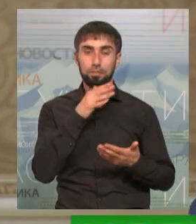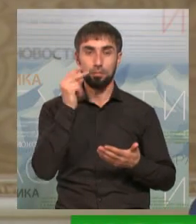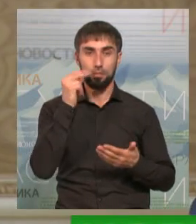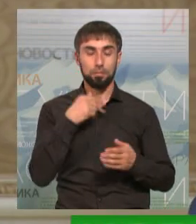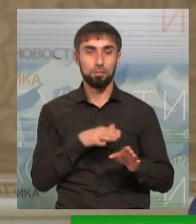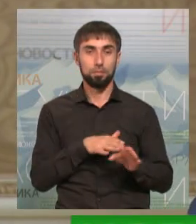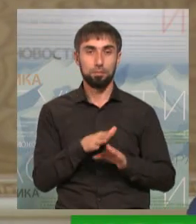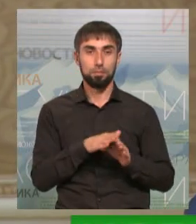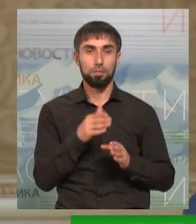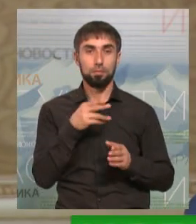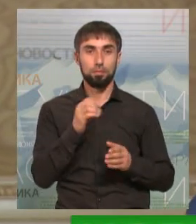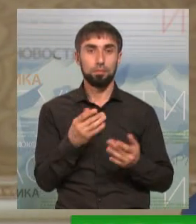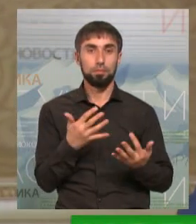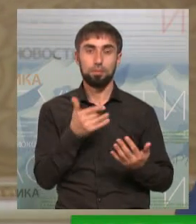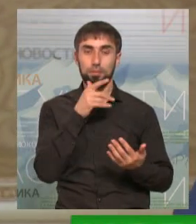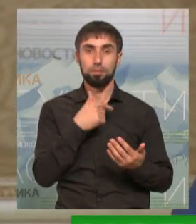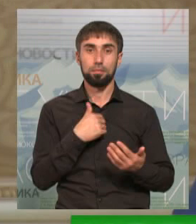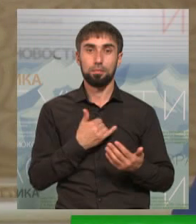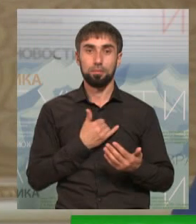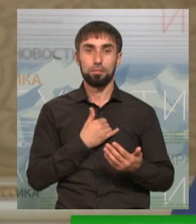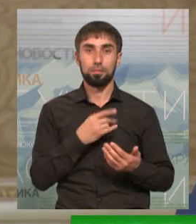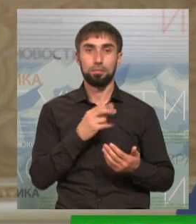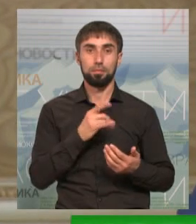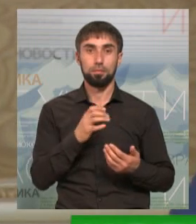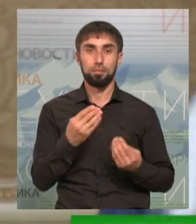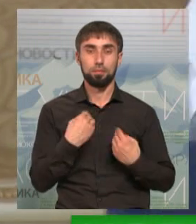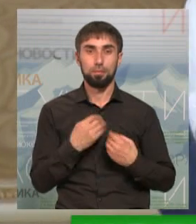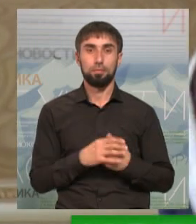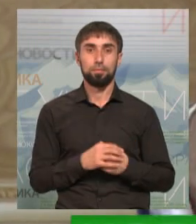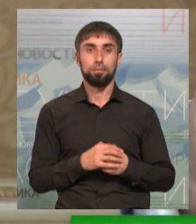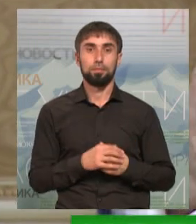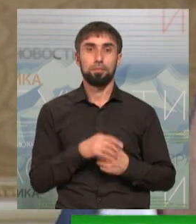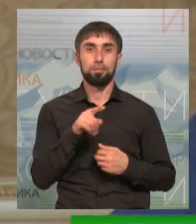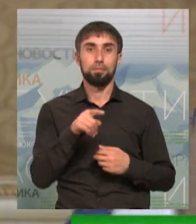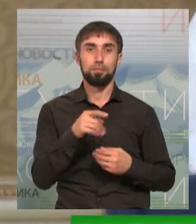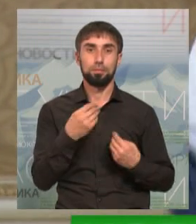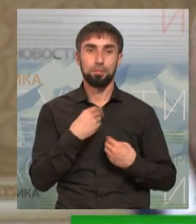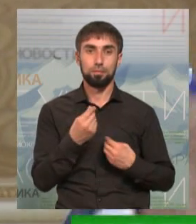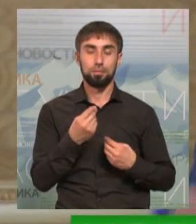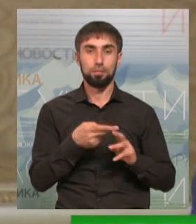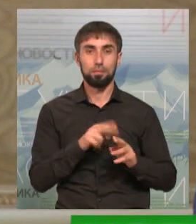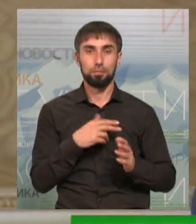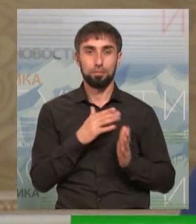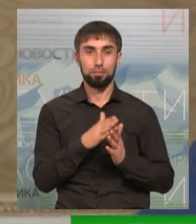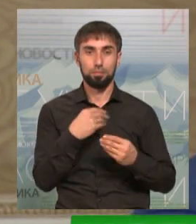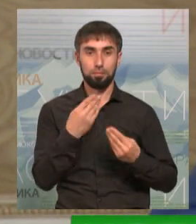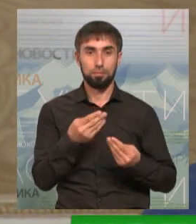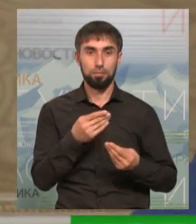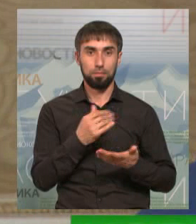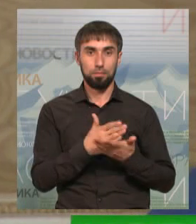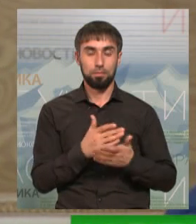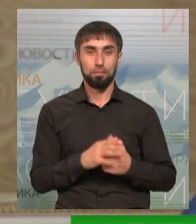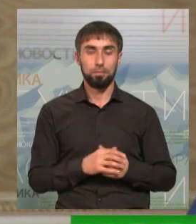исполним те требования, которые возложены на нас. Ведь дают деньги, говорят, пожалуйста,